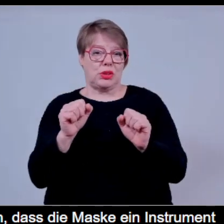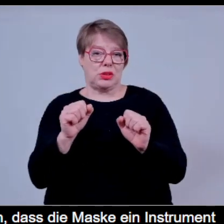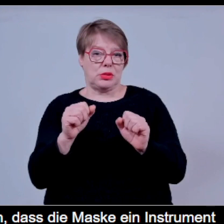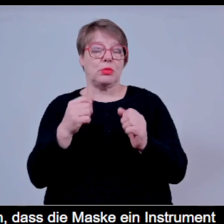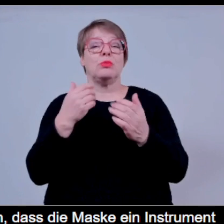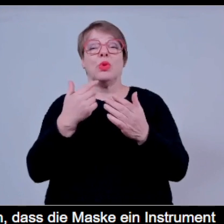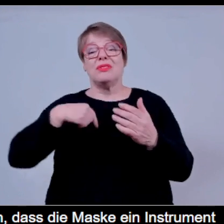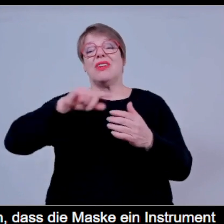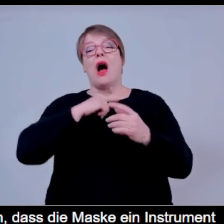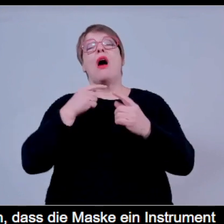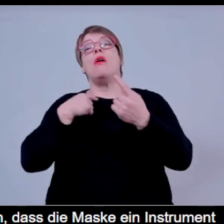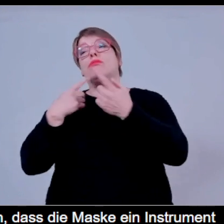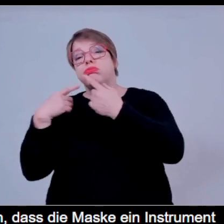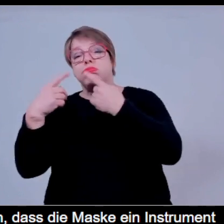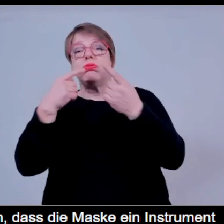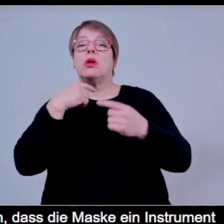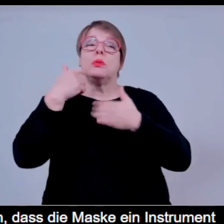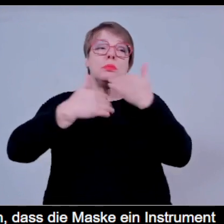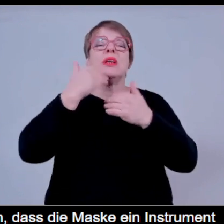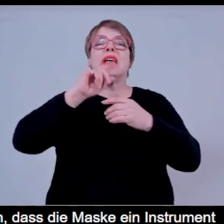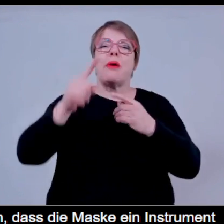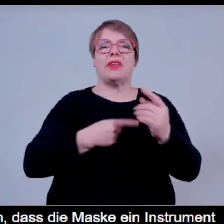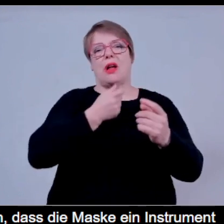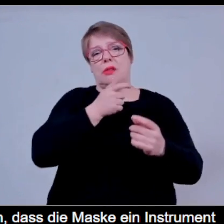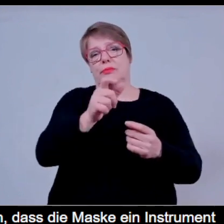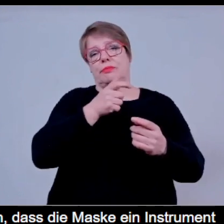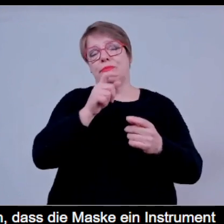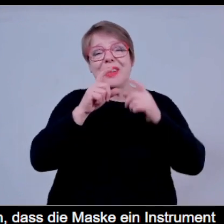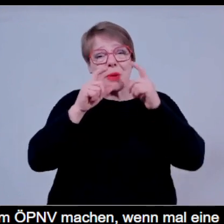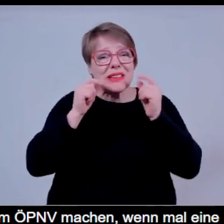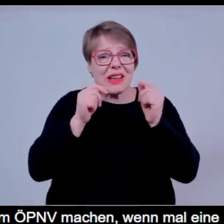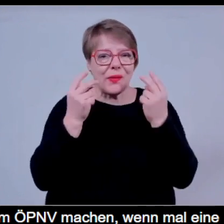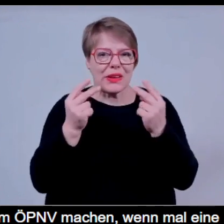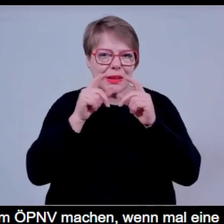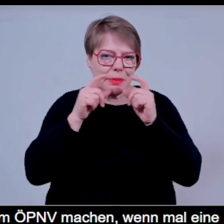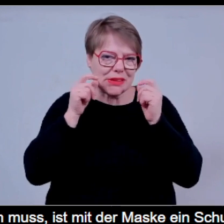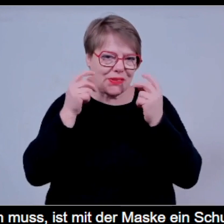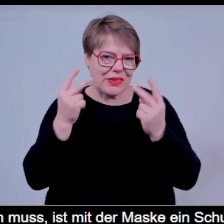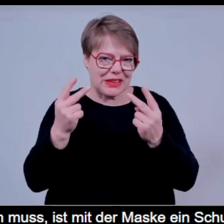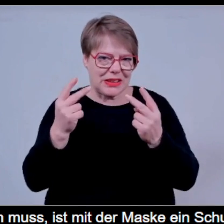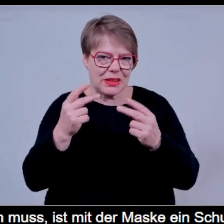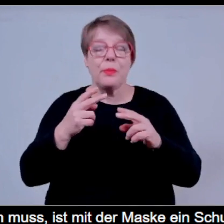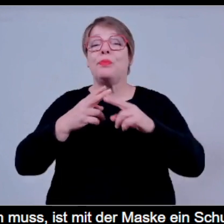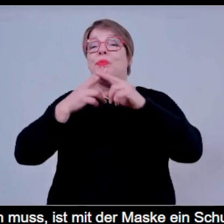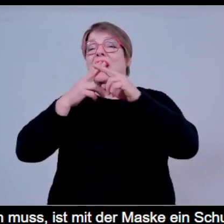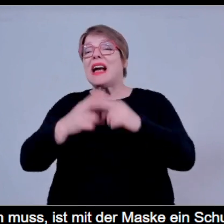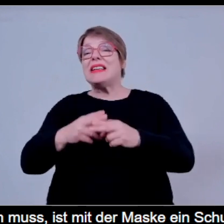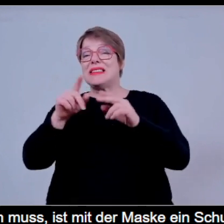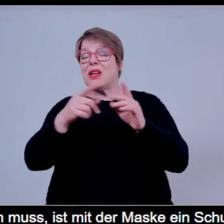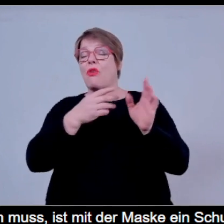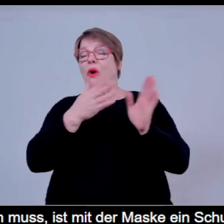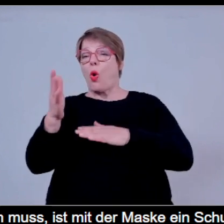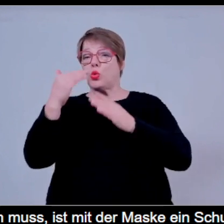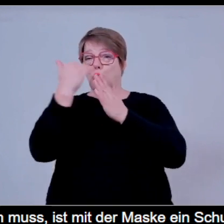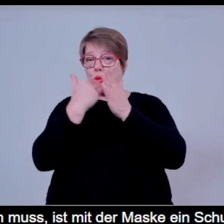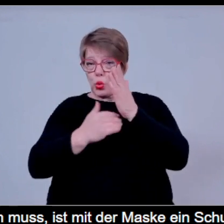Thema Maske. Ich würde aber gerne noch ergänzen um zwei weitere Bereiche, die wir heute auch diskutiert haben. Das ist die Frage des RS-Virus. Sie wissen ja, dass